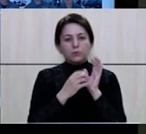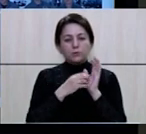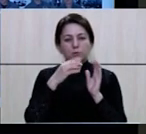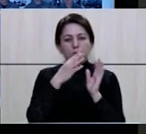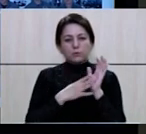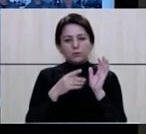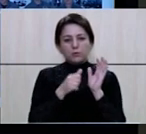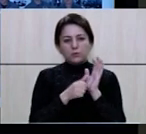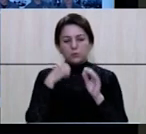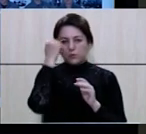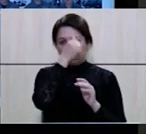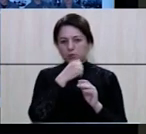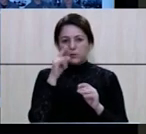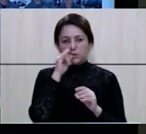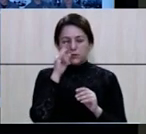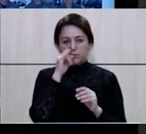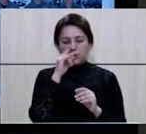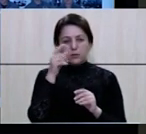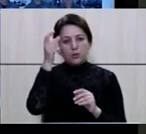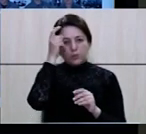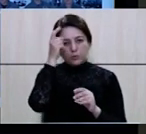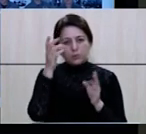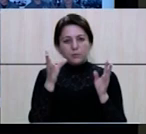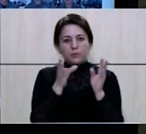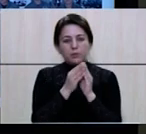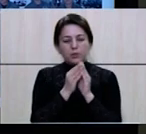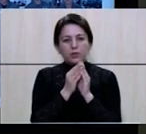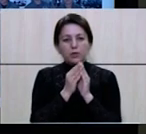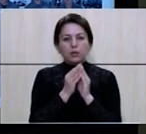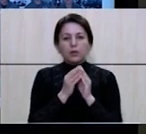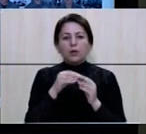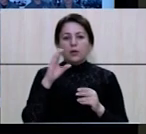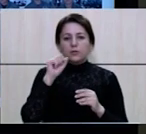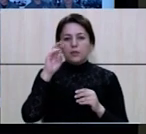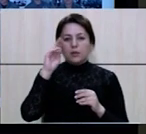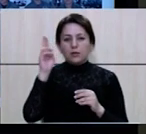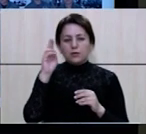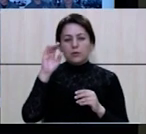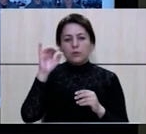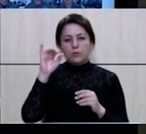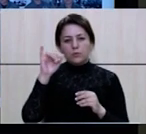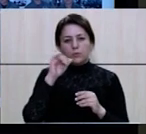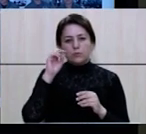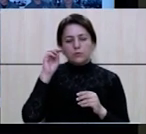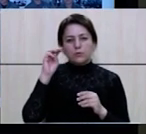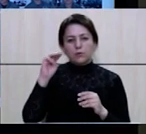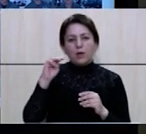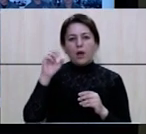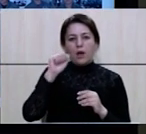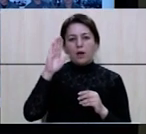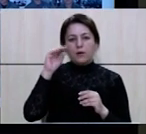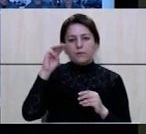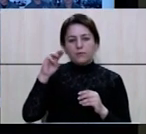1996 yilda Samarqandda Turkiya bilan hamkorlikda Samkuch avto qo'shma korxonasiga asos